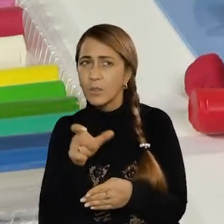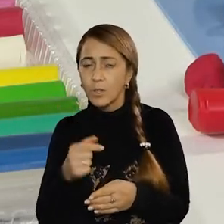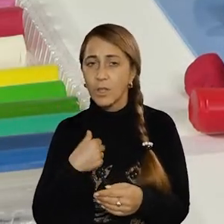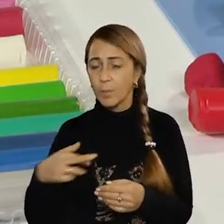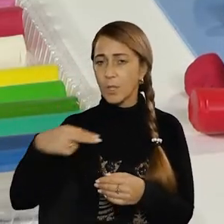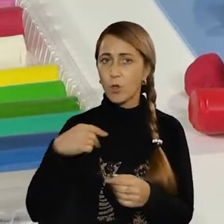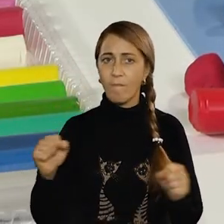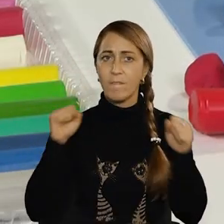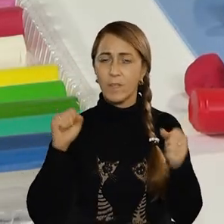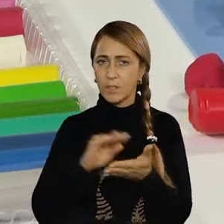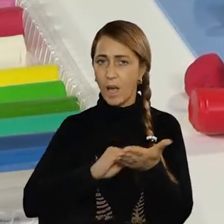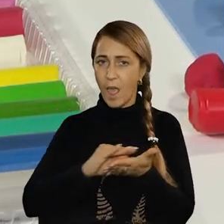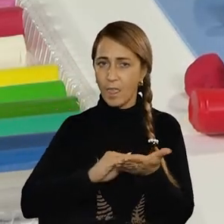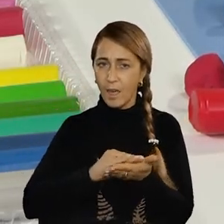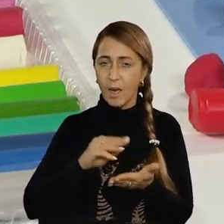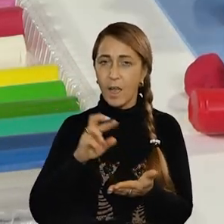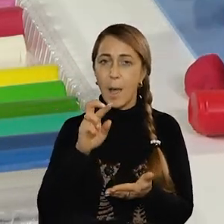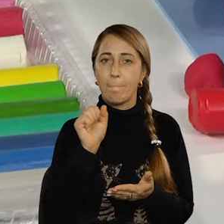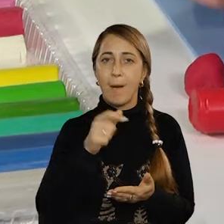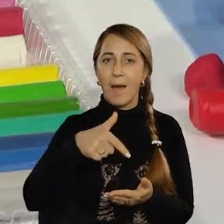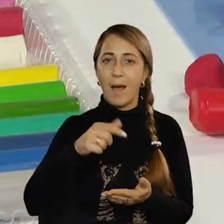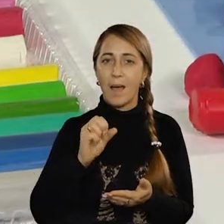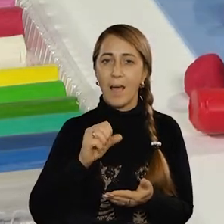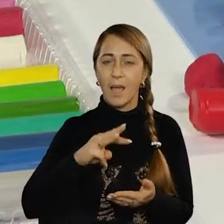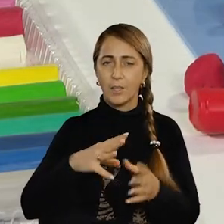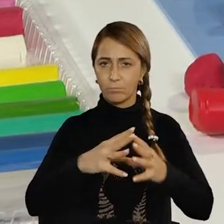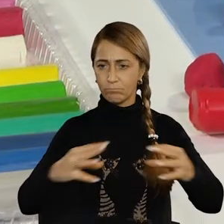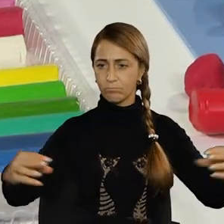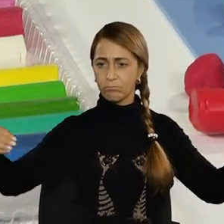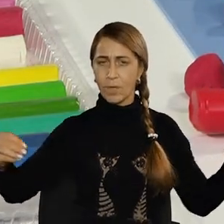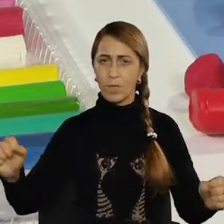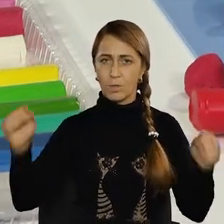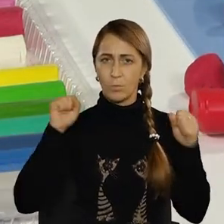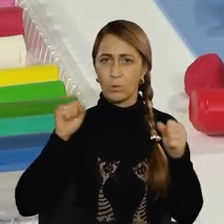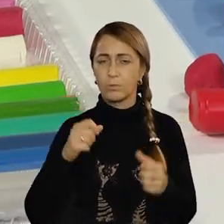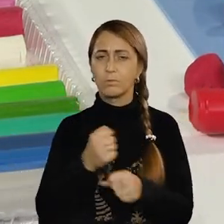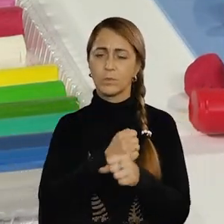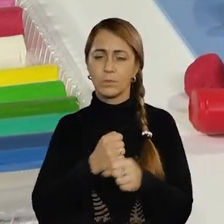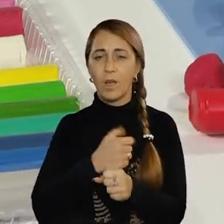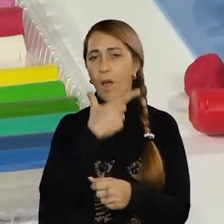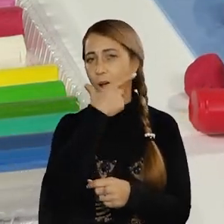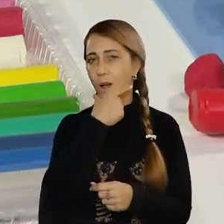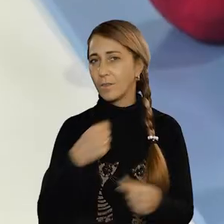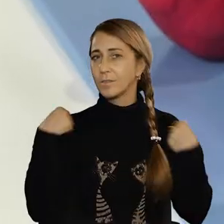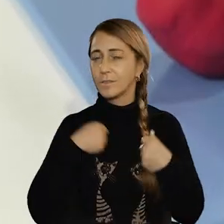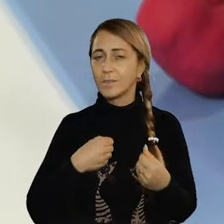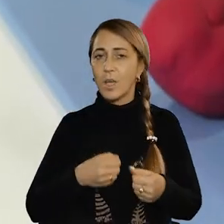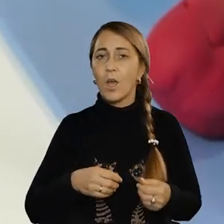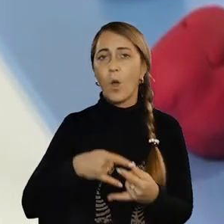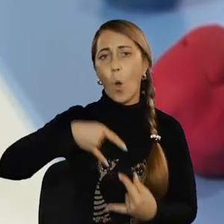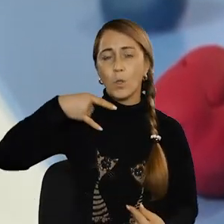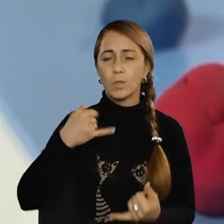підійшов тренер Багет. Він був високим, засмаглим, спортивної статури, одягнений у топовий